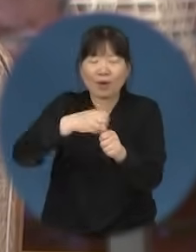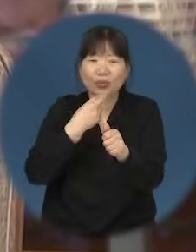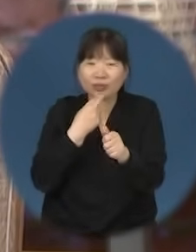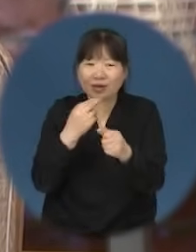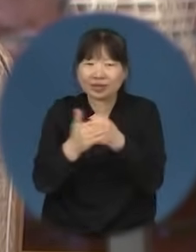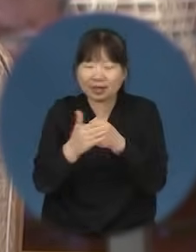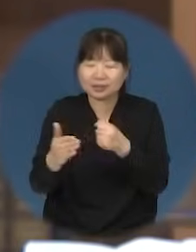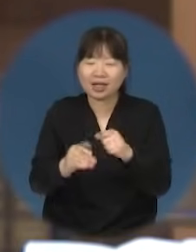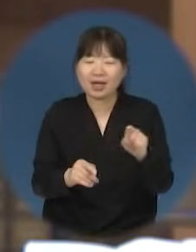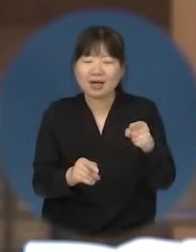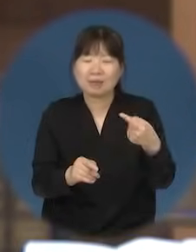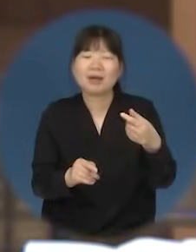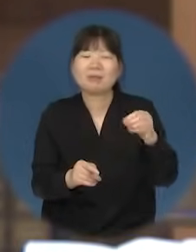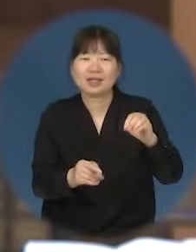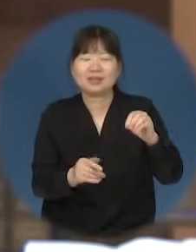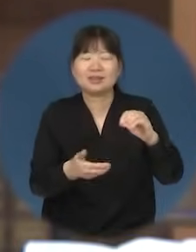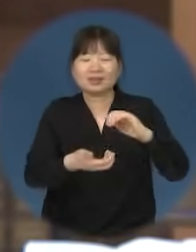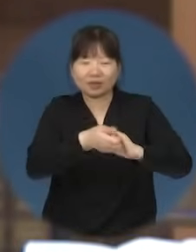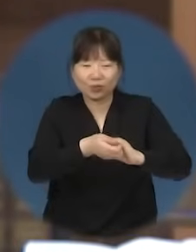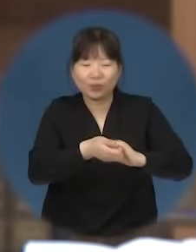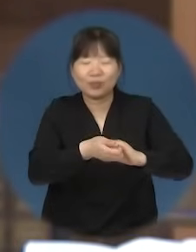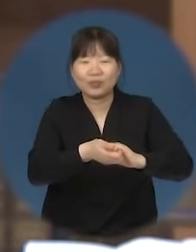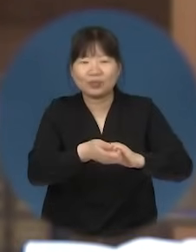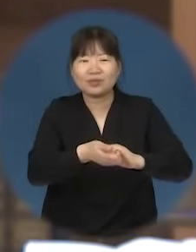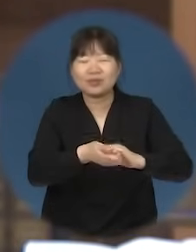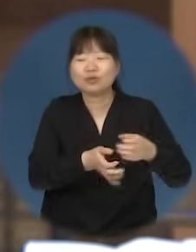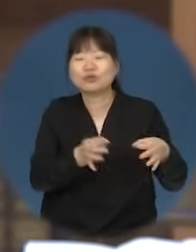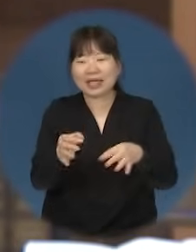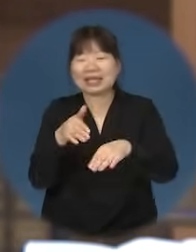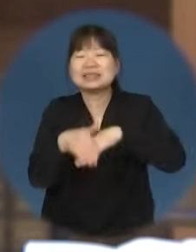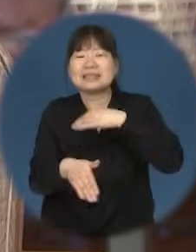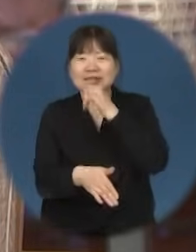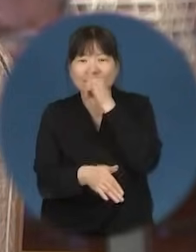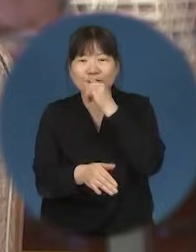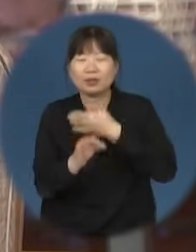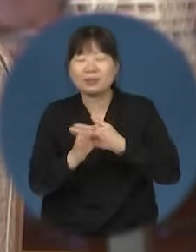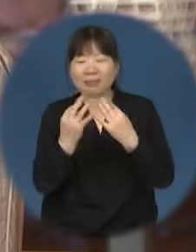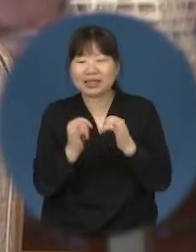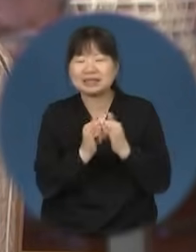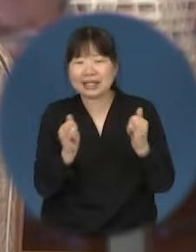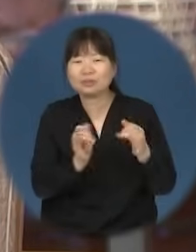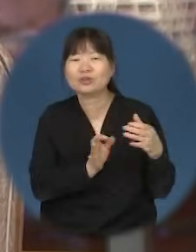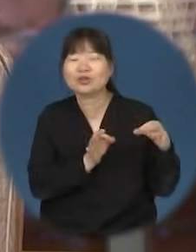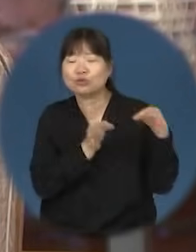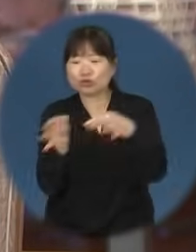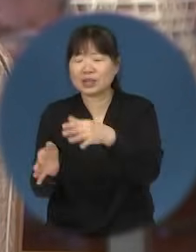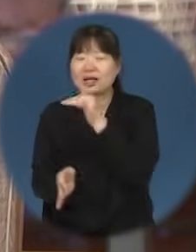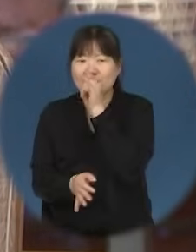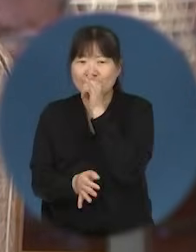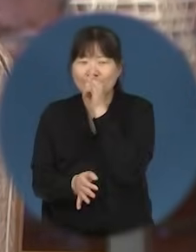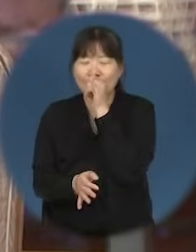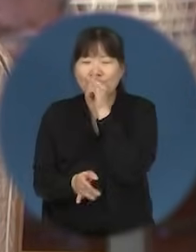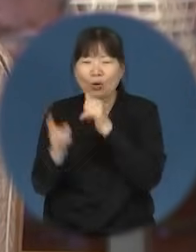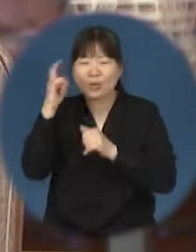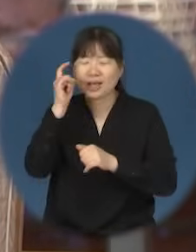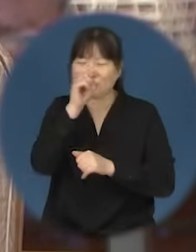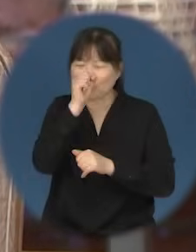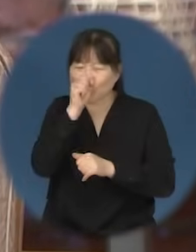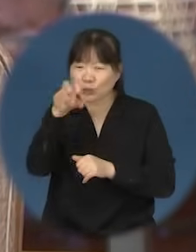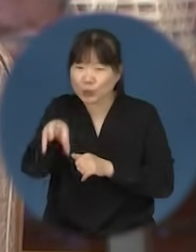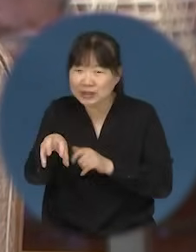원까지만 투자한다든지 뭐 상한 100만 원까지만. 그렇죠. 예. 그러면 많은 사람들이 투자할 거잖아요. 그게 좋은 건물이면. 그러면